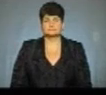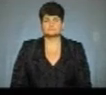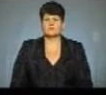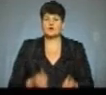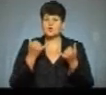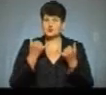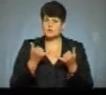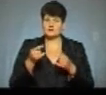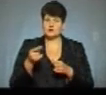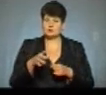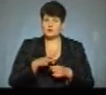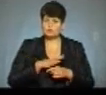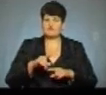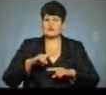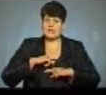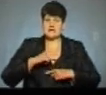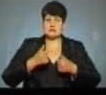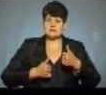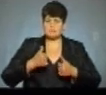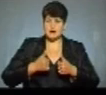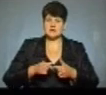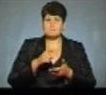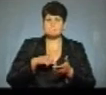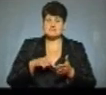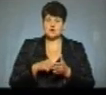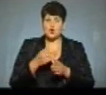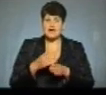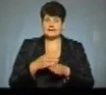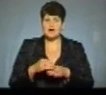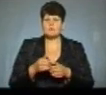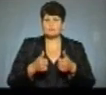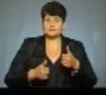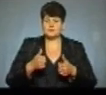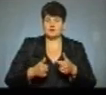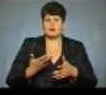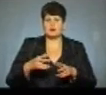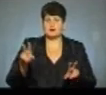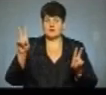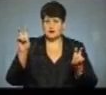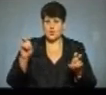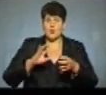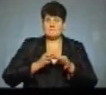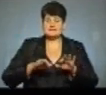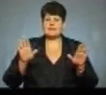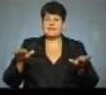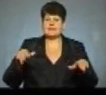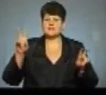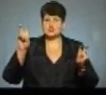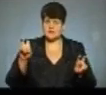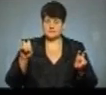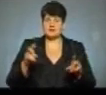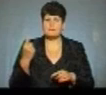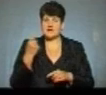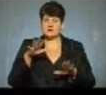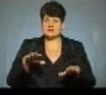Сьогодні в Тернополі відбулися фінальні змагання міського етапу всеукраїнського турніру «Олімпійські лелечення». Перше місце посіла 10-та